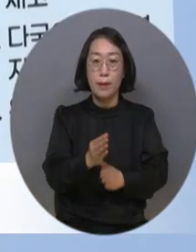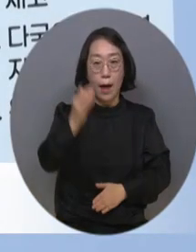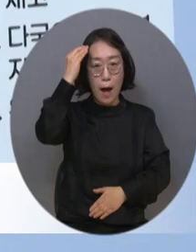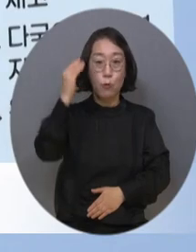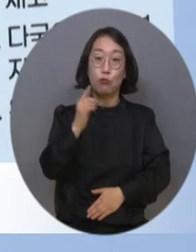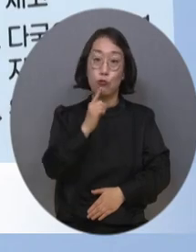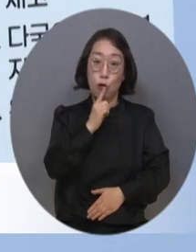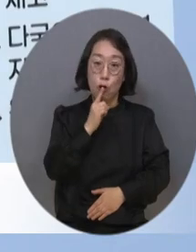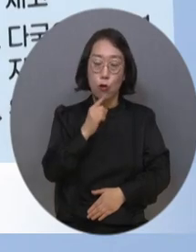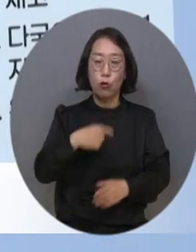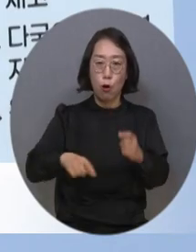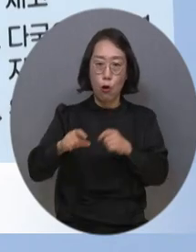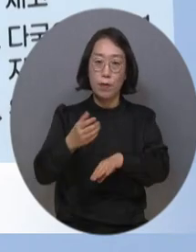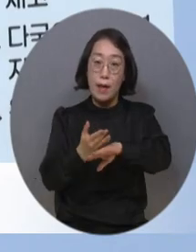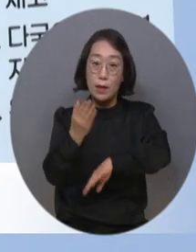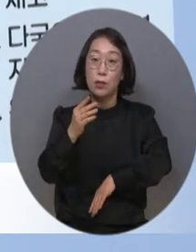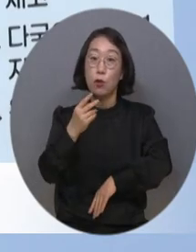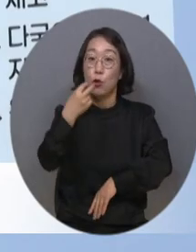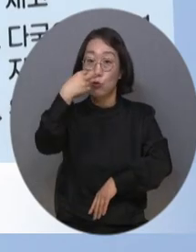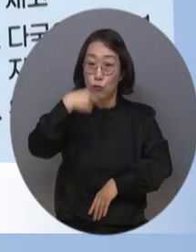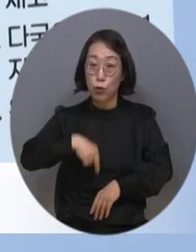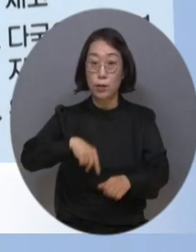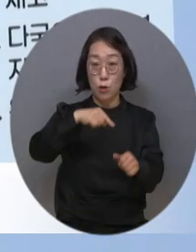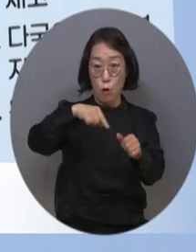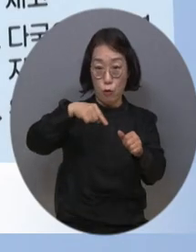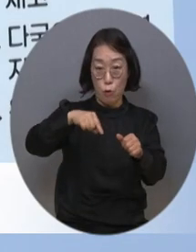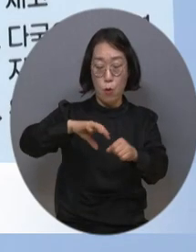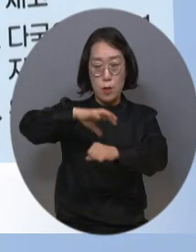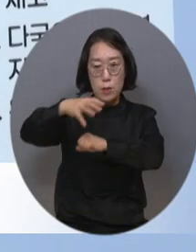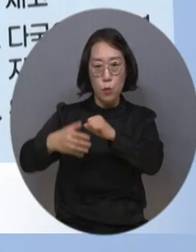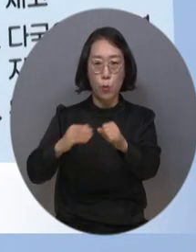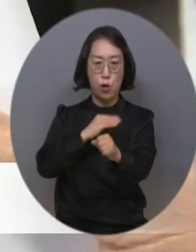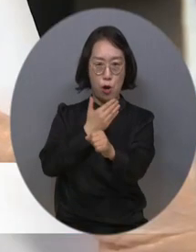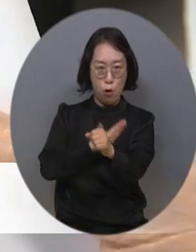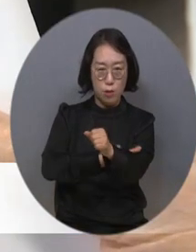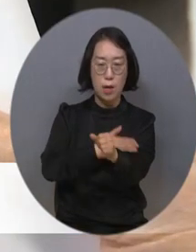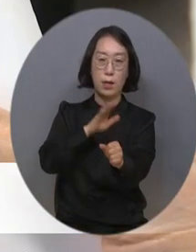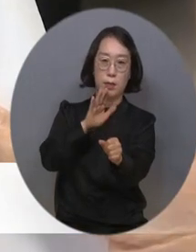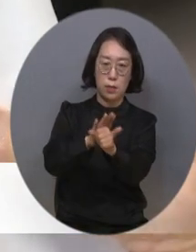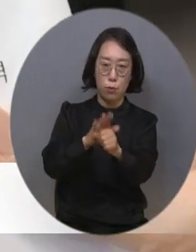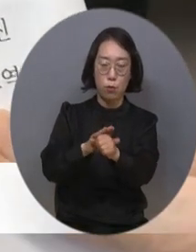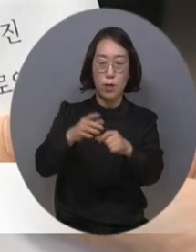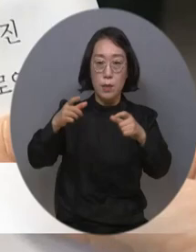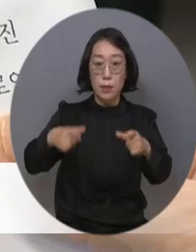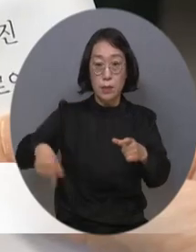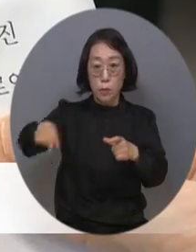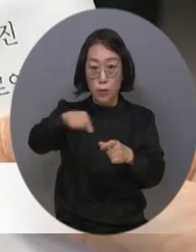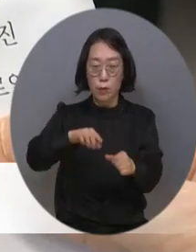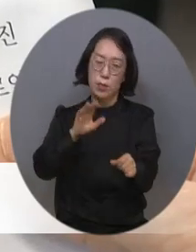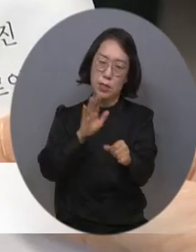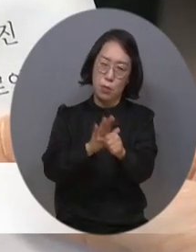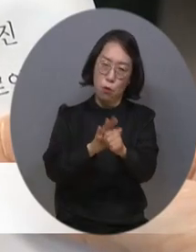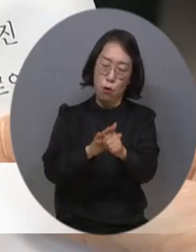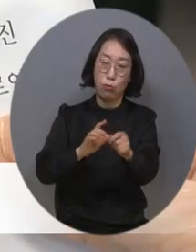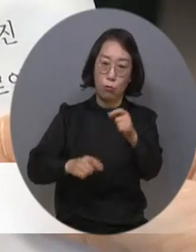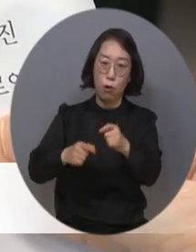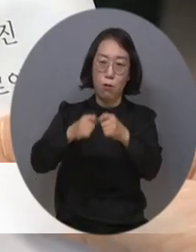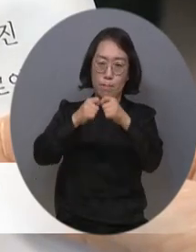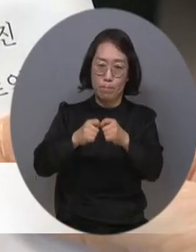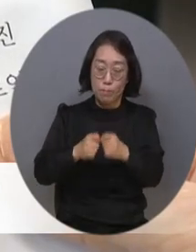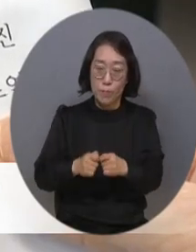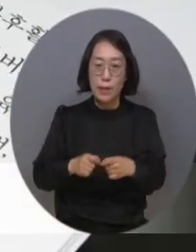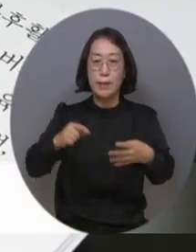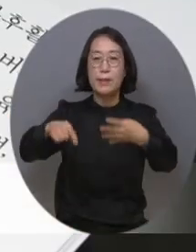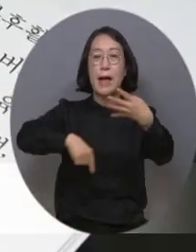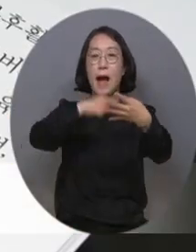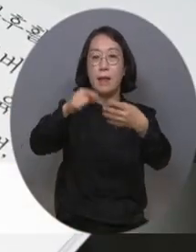교육 강화 이중언어교육 활성화 글로벌 역량 중심 학생 성장 지원 지역사회 기반 지원체재 강화를 4대 추진